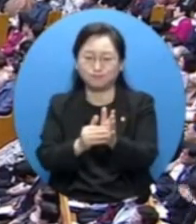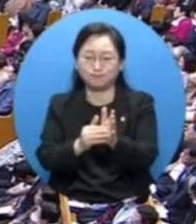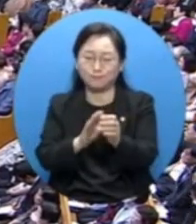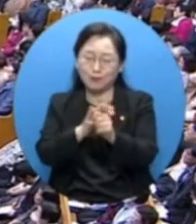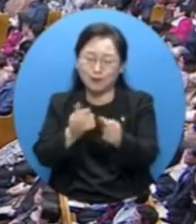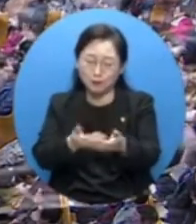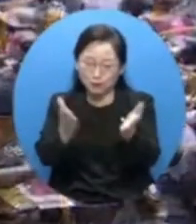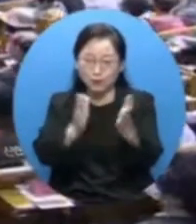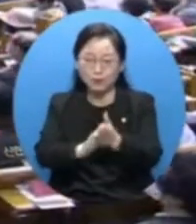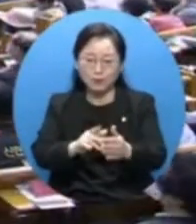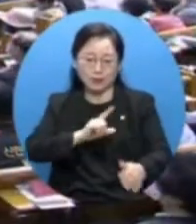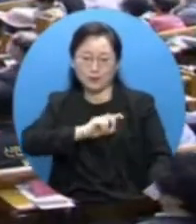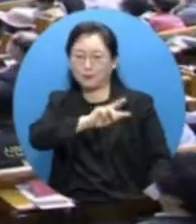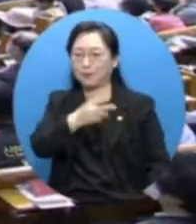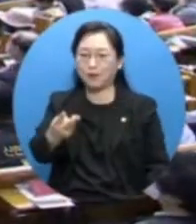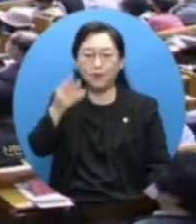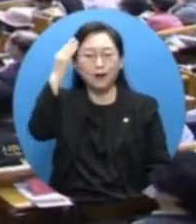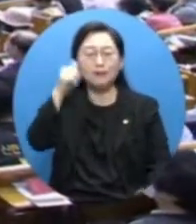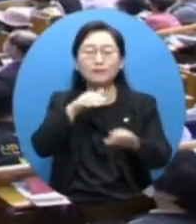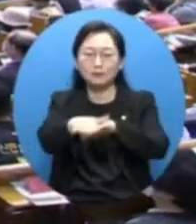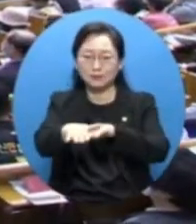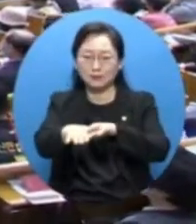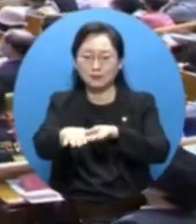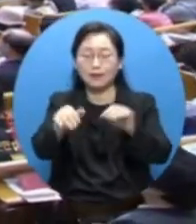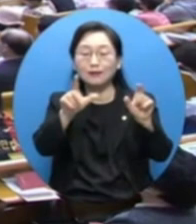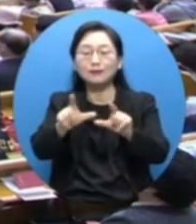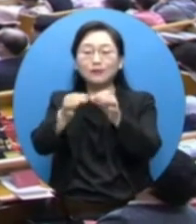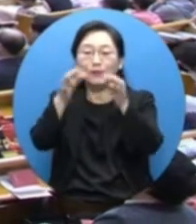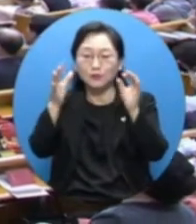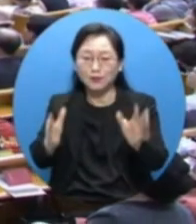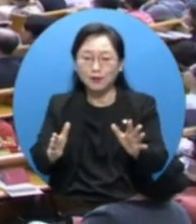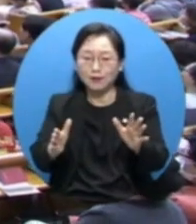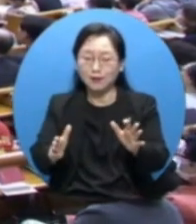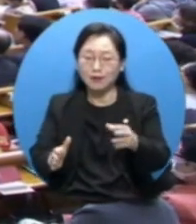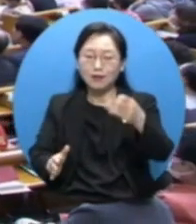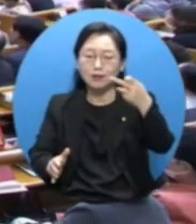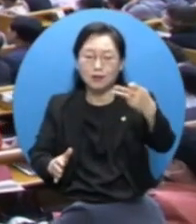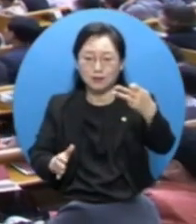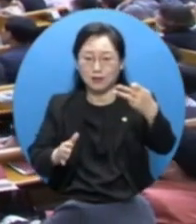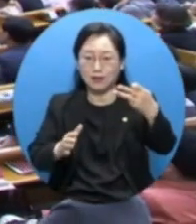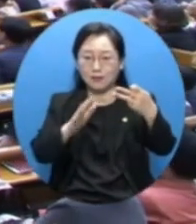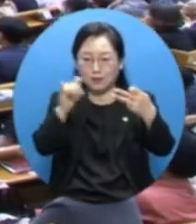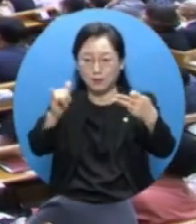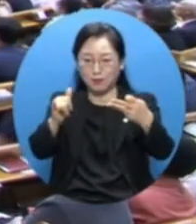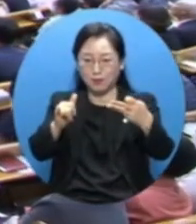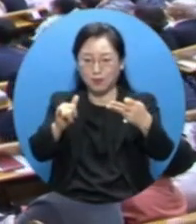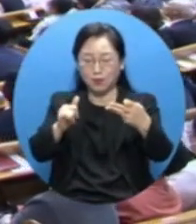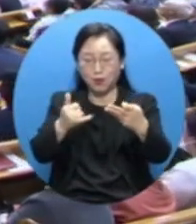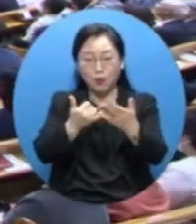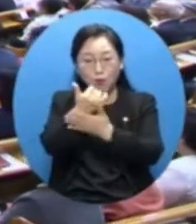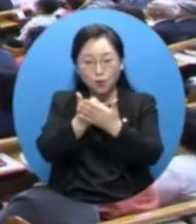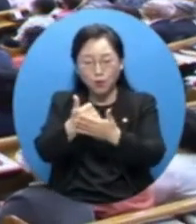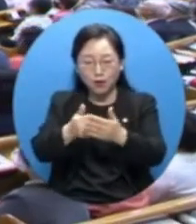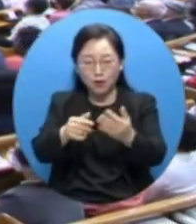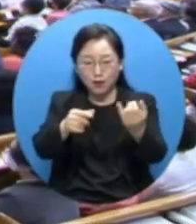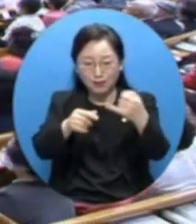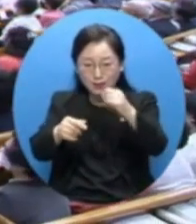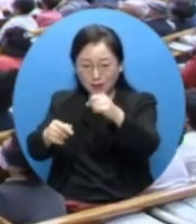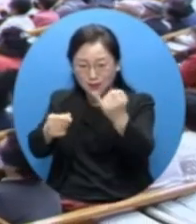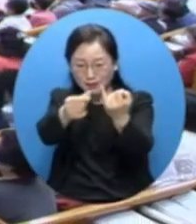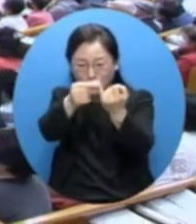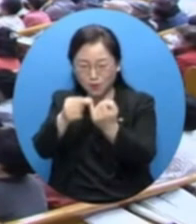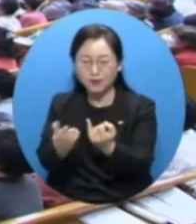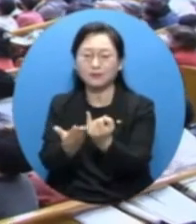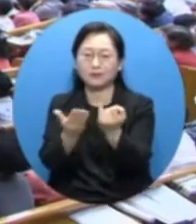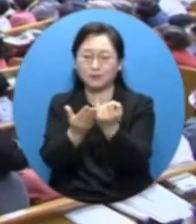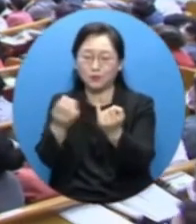서서평으로 개명하고 그가 사는 동안 13명의 고아 딸들을 자기 양딸로 입양하고 또